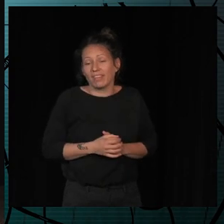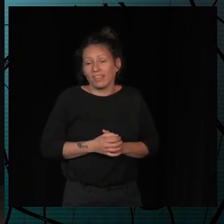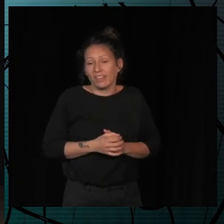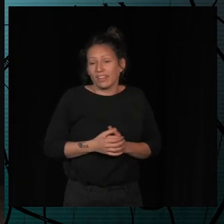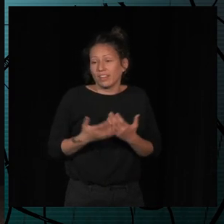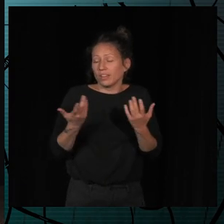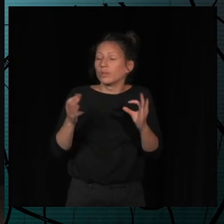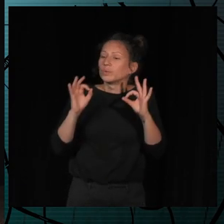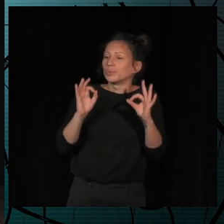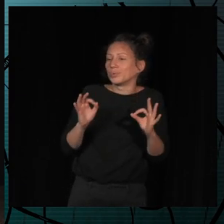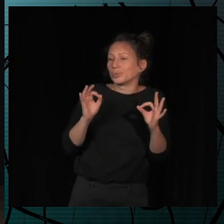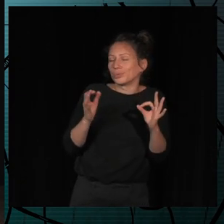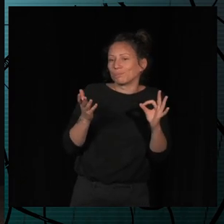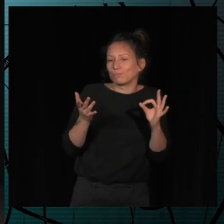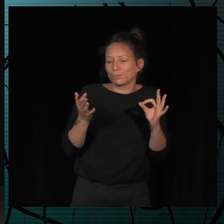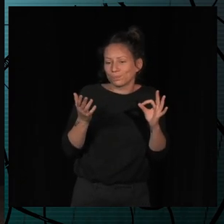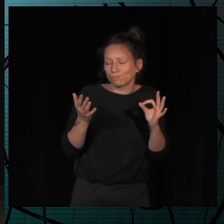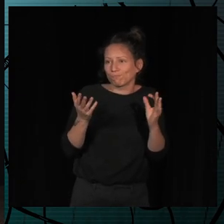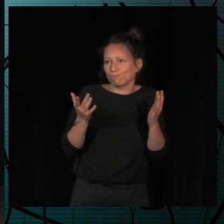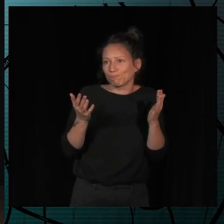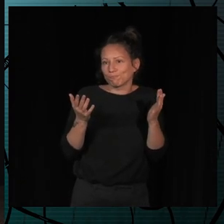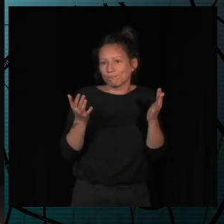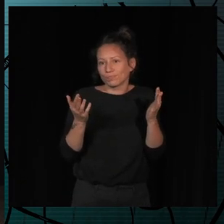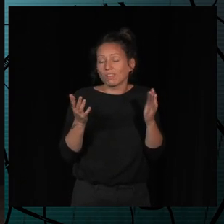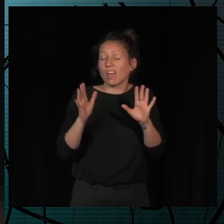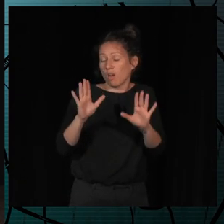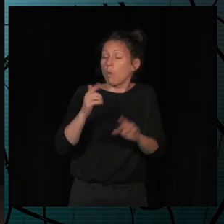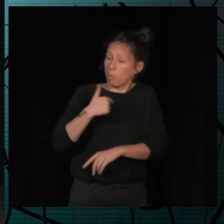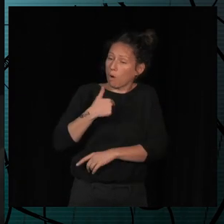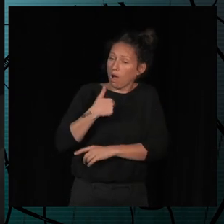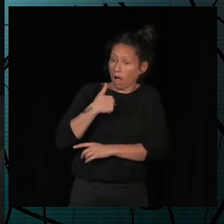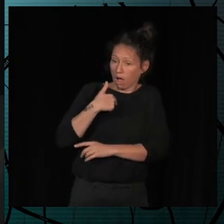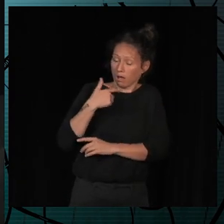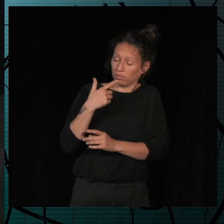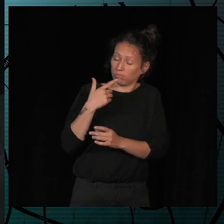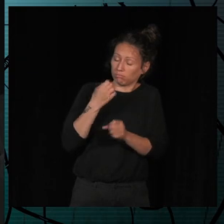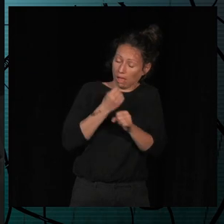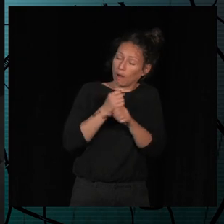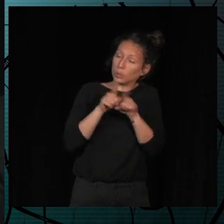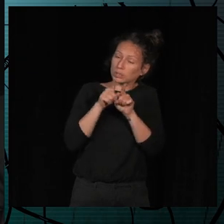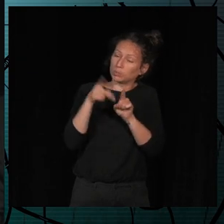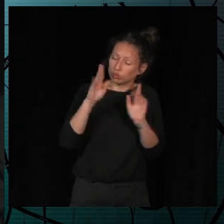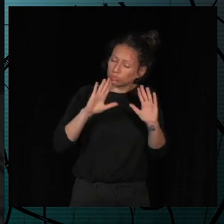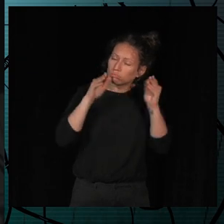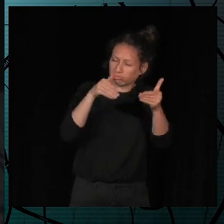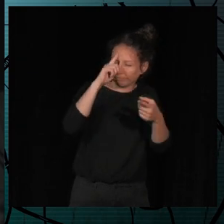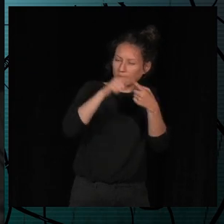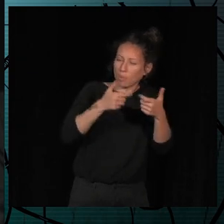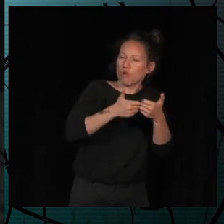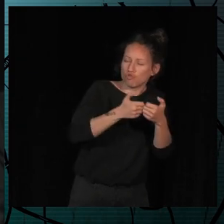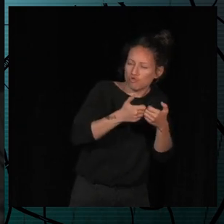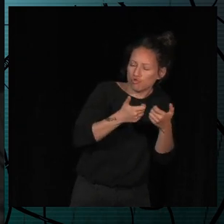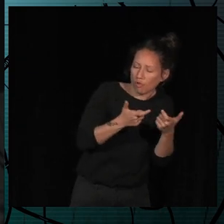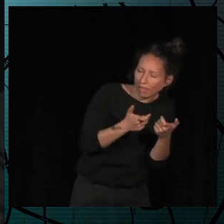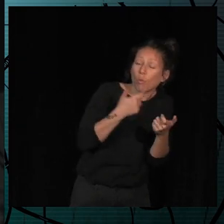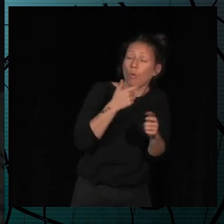la notion malheureusement enfin moi je m'intéresse aux jeux vidéos donc je parlerai plutôt peut-être un peu après et au bénéfice du